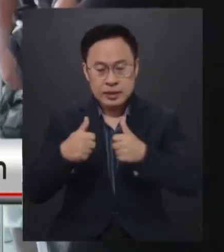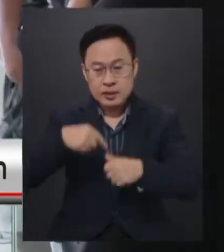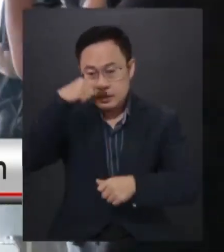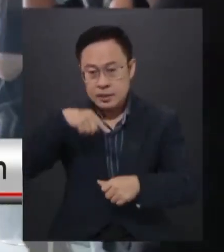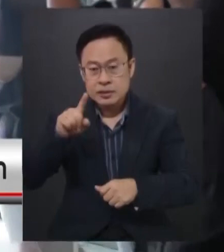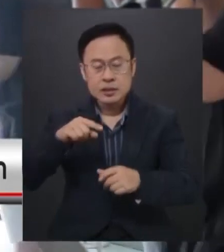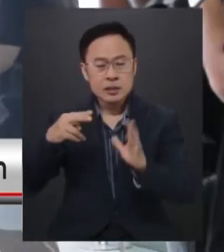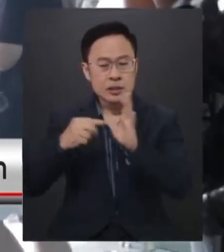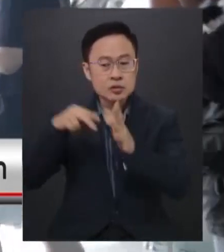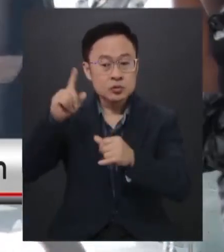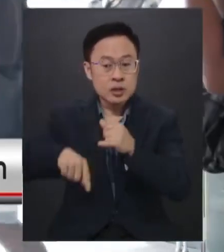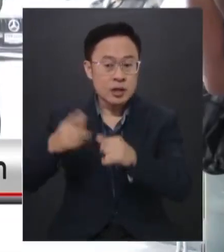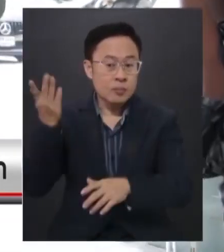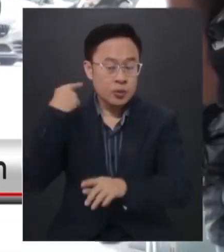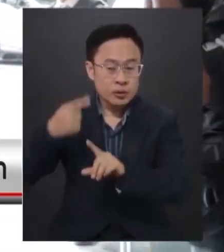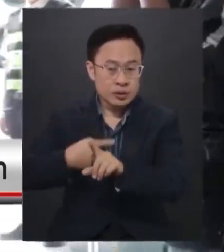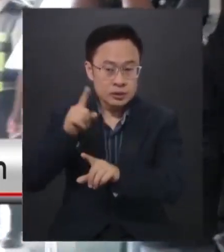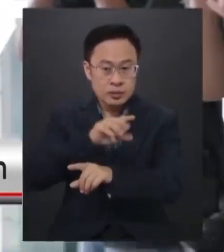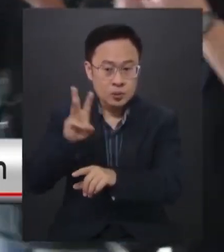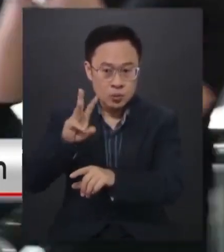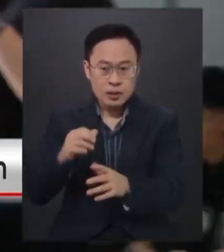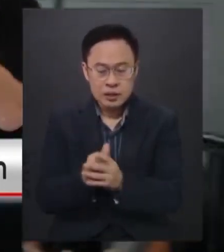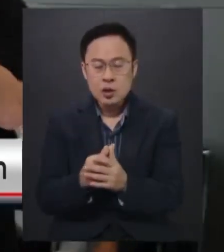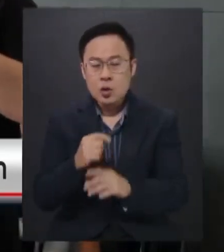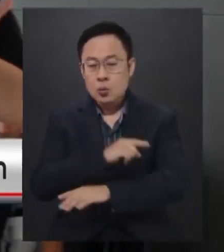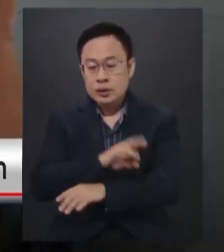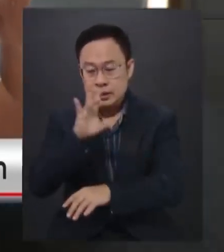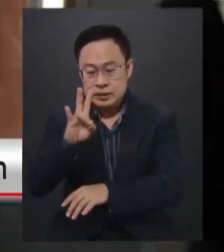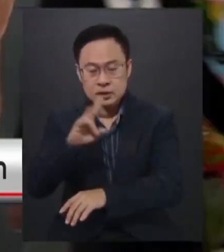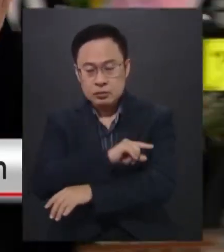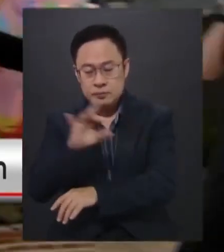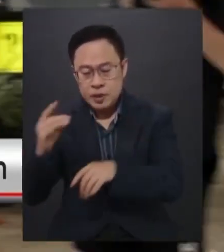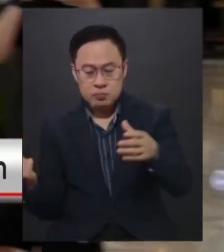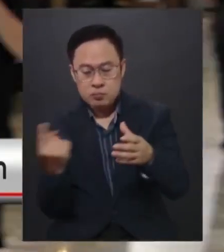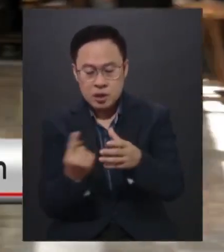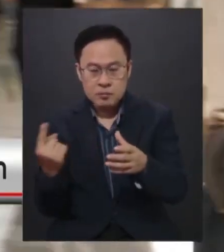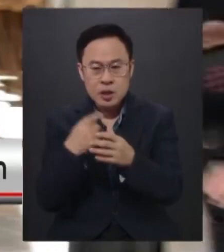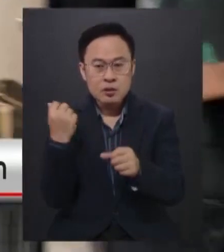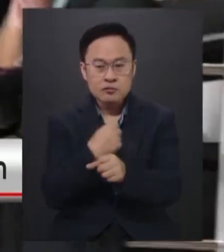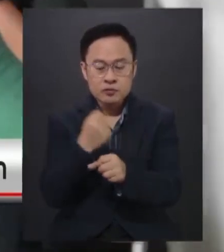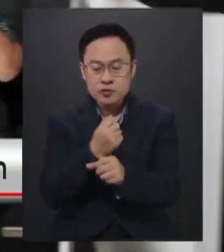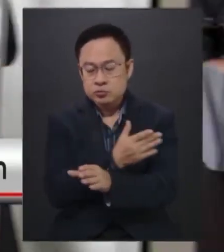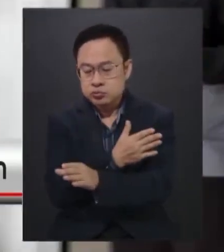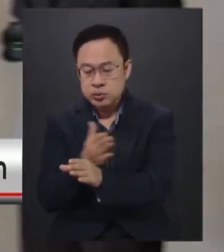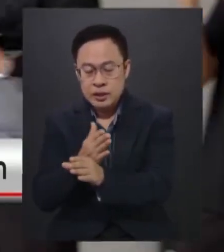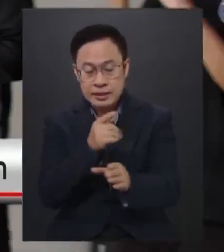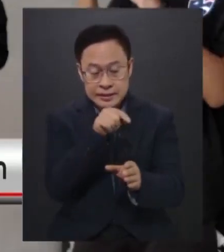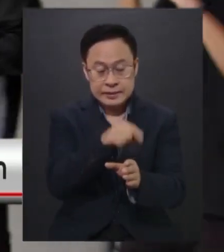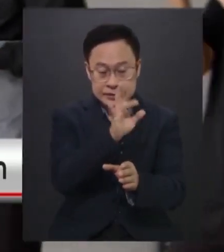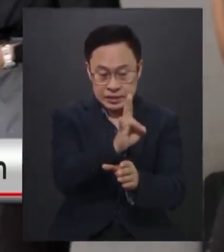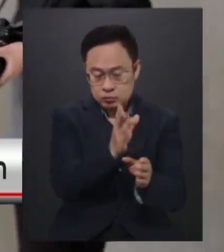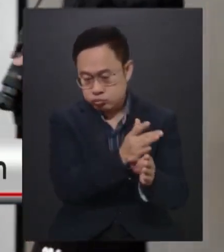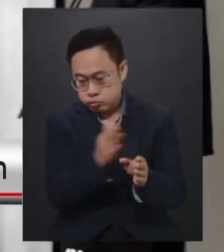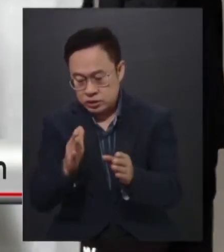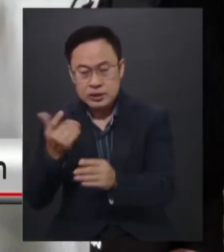ได้ต่อเนื่องมากแต่ก็มองว่าอ่าเริ่มเก็บตัวในวันที่ 7มกราคมก็คือเมื่อวานนี้ก็ไม่น่าจะมีปัญหาอะไรเพราะว่าสภาพร่างกายของนัก